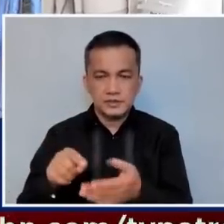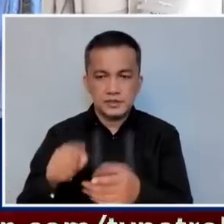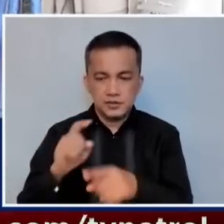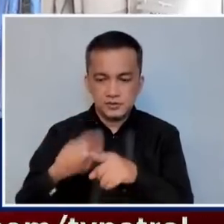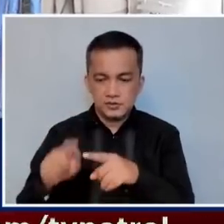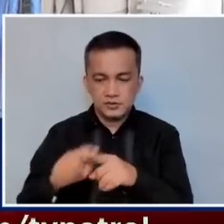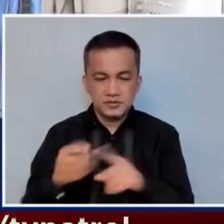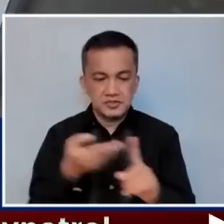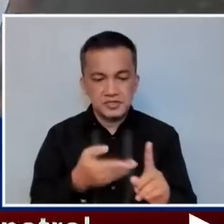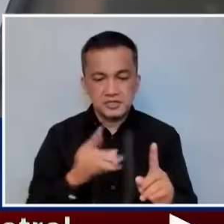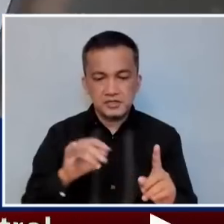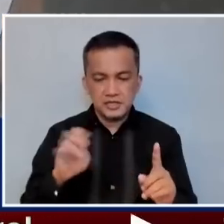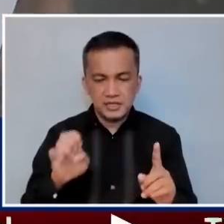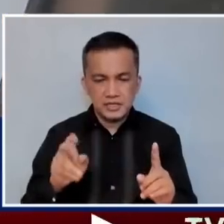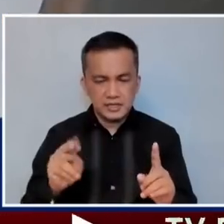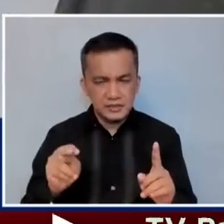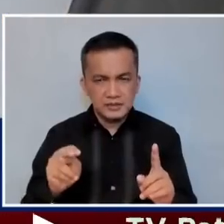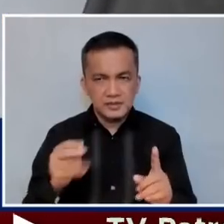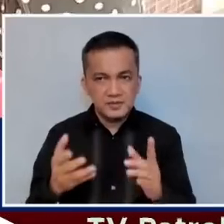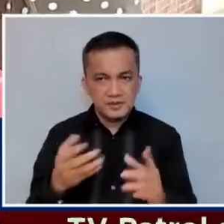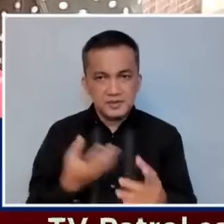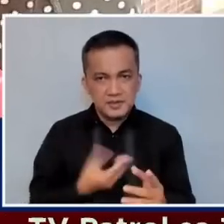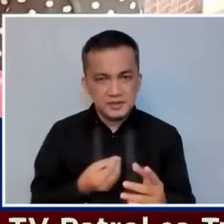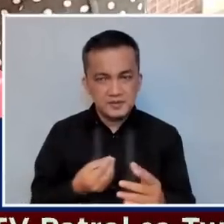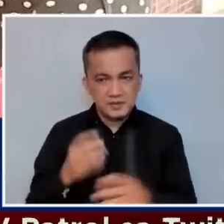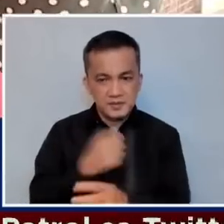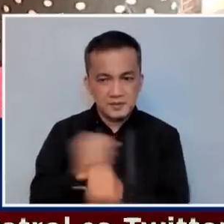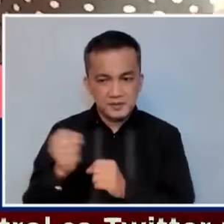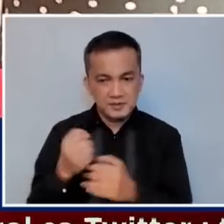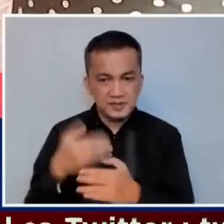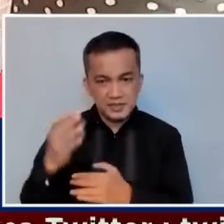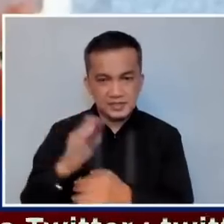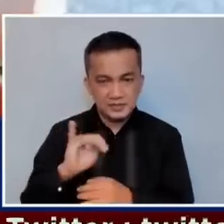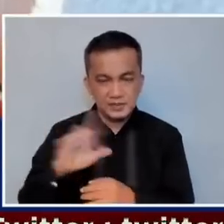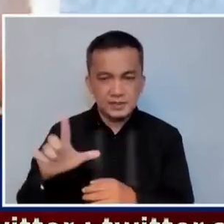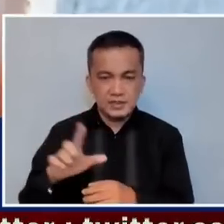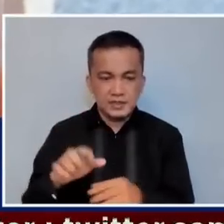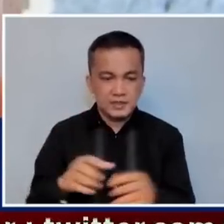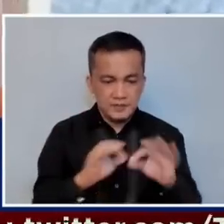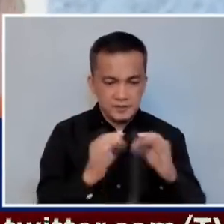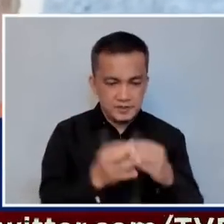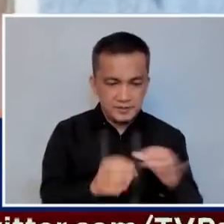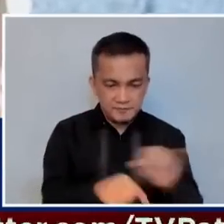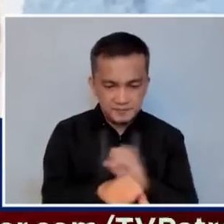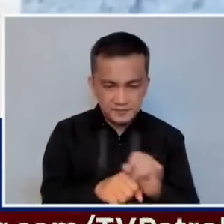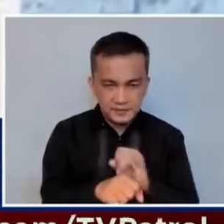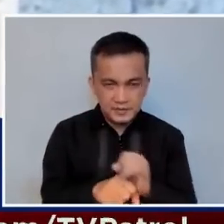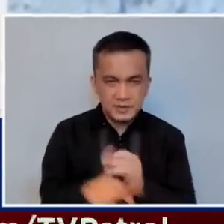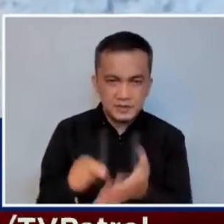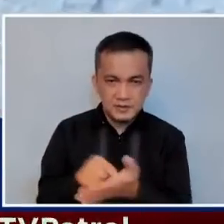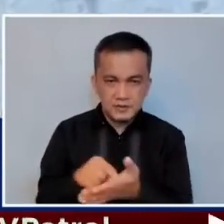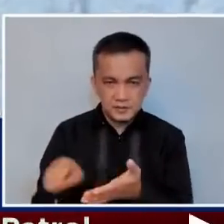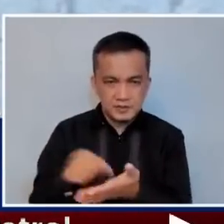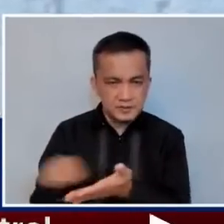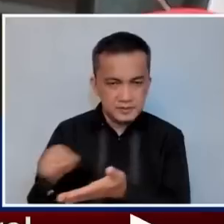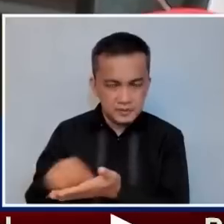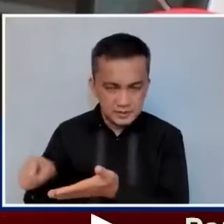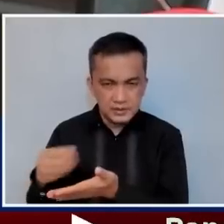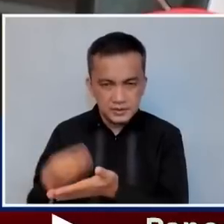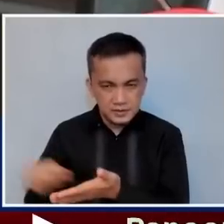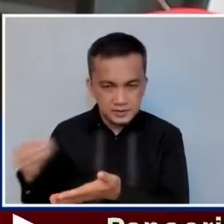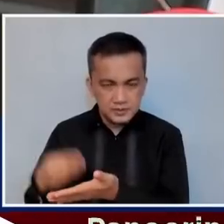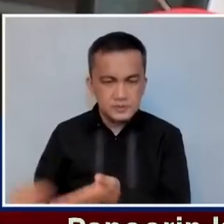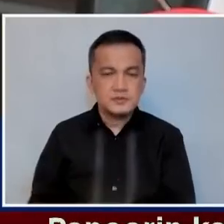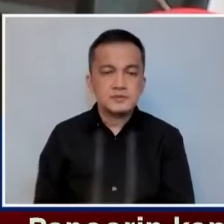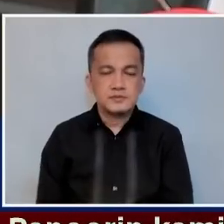kabado silang babawi ito sa mga susunod na bill. Kaya todo kayo ng pamilya para may pambayad sa lahat ng gastusin. Wish